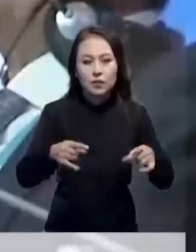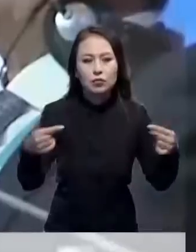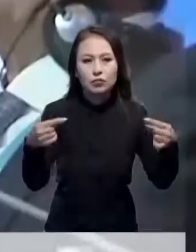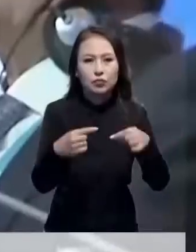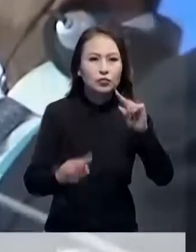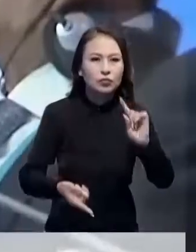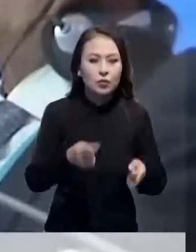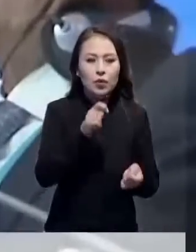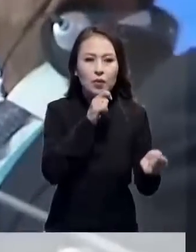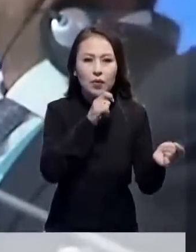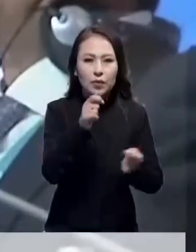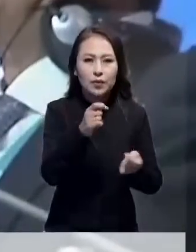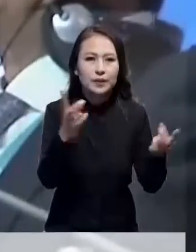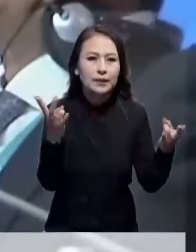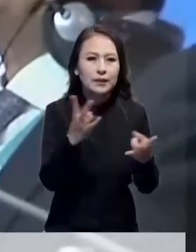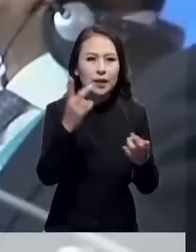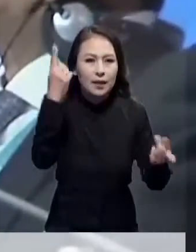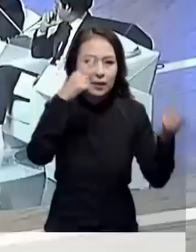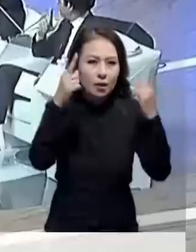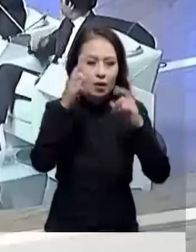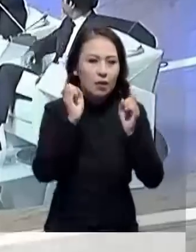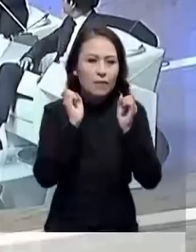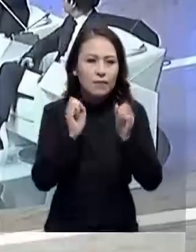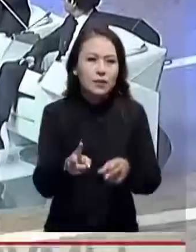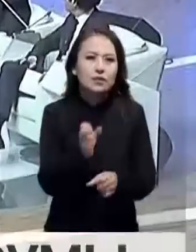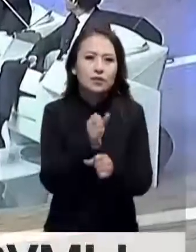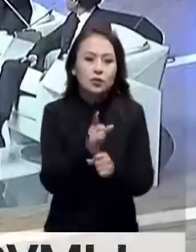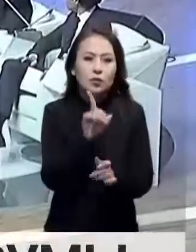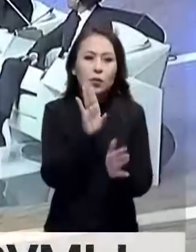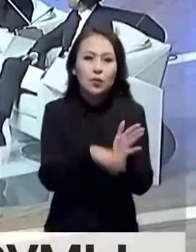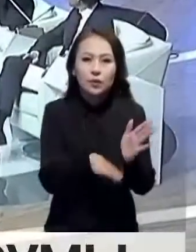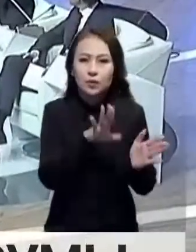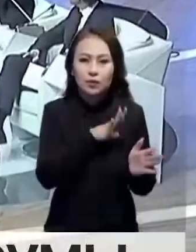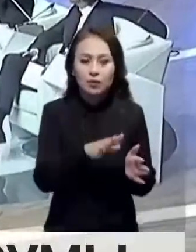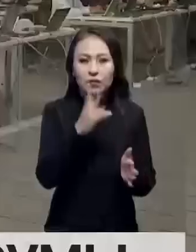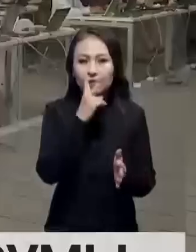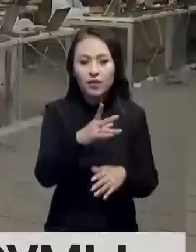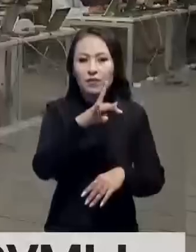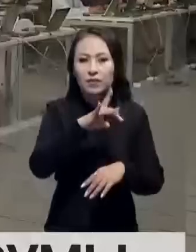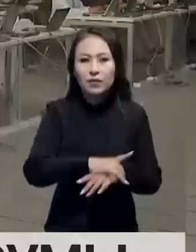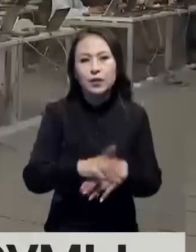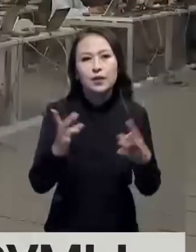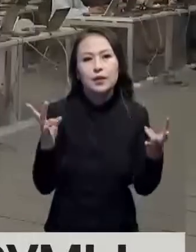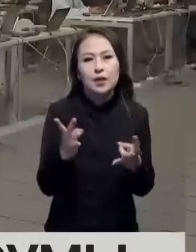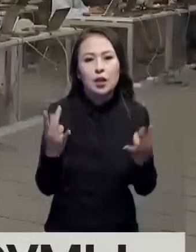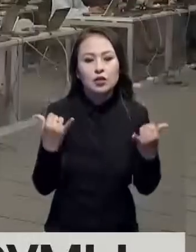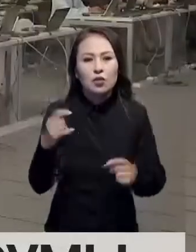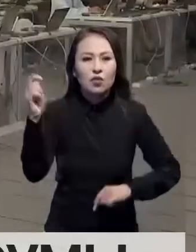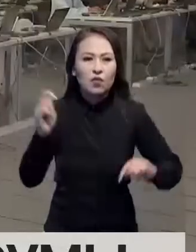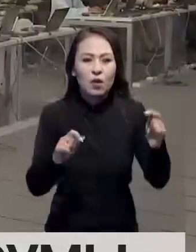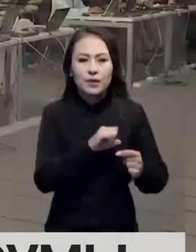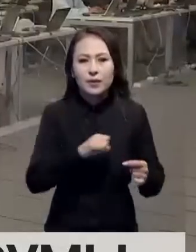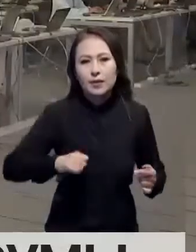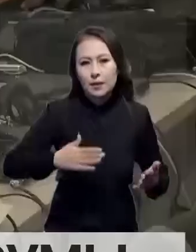расымен осыдан сақ болуымыз керек. Идеология қауіпті құрал. Жағдай ушықпас үшін реалист болуымыз керек. Бұл форум өзара